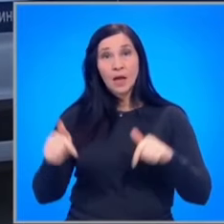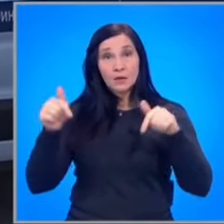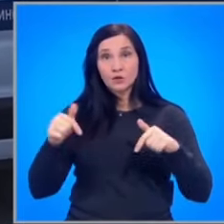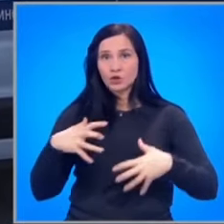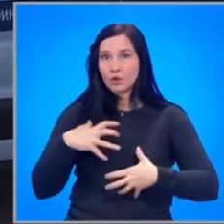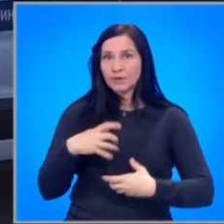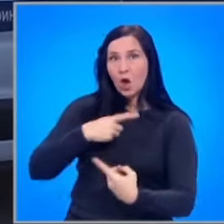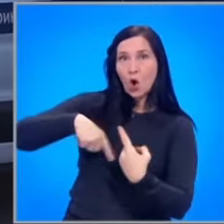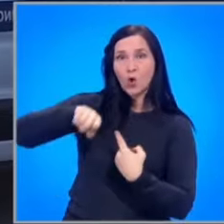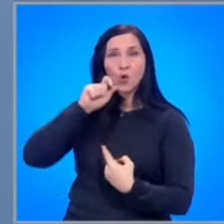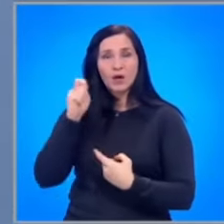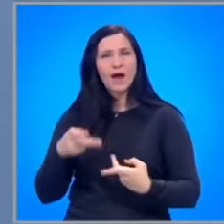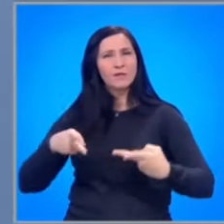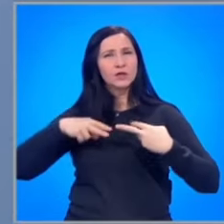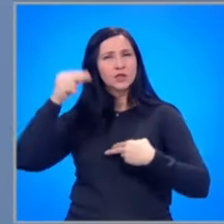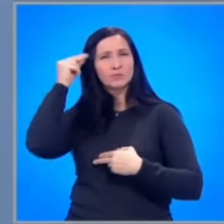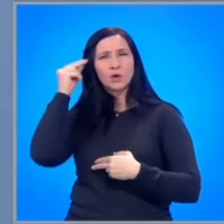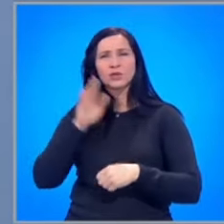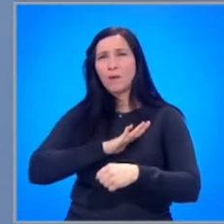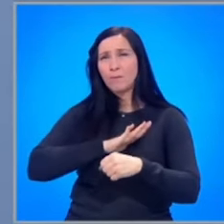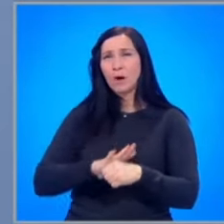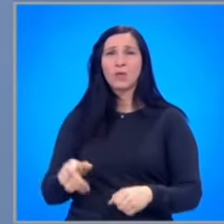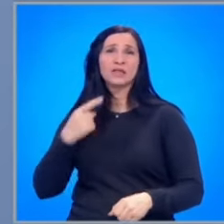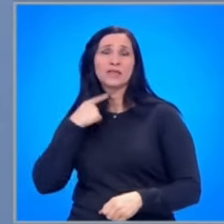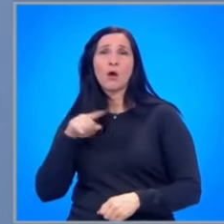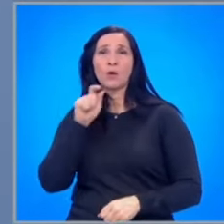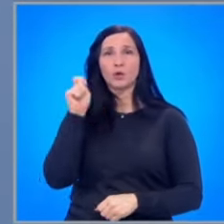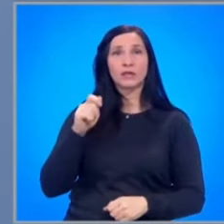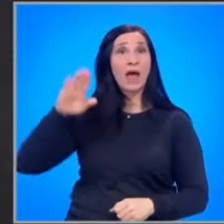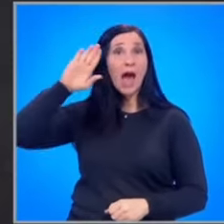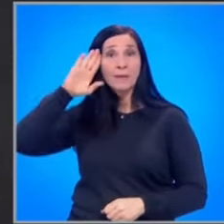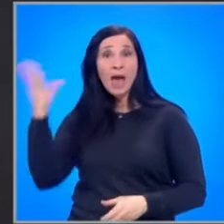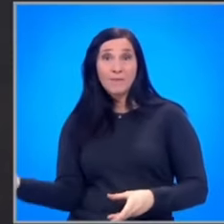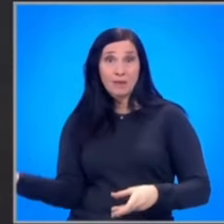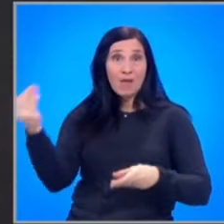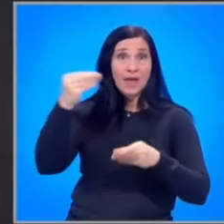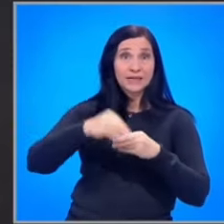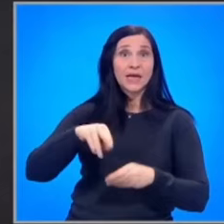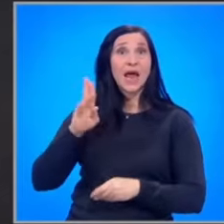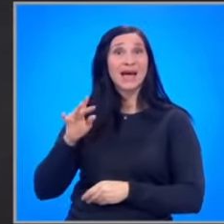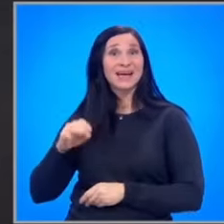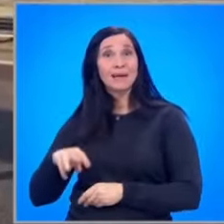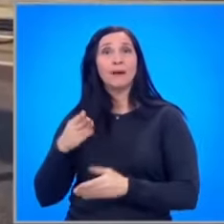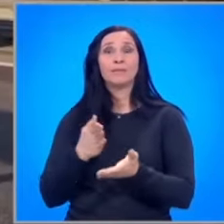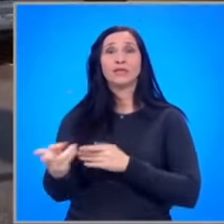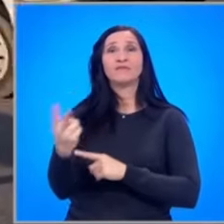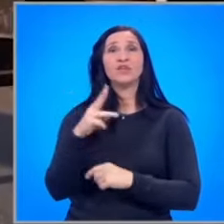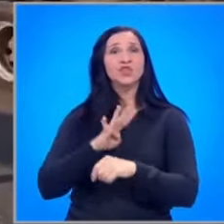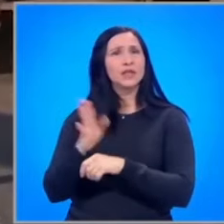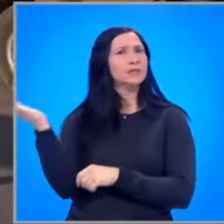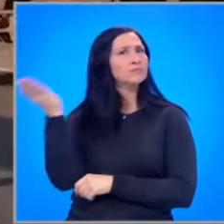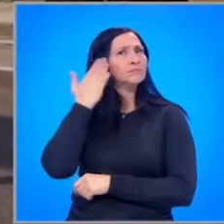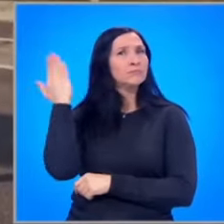Настоящото напрежение около Украина връща спомени за тоталното поражение на украинската армия при анексирането на Крим през 2014. На